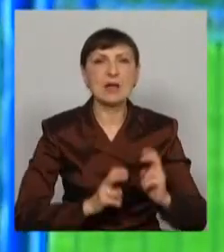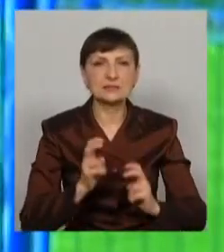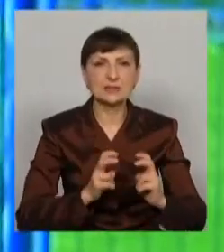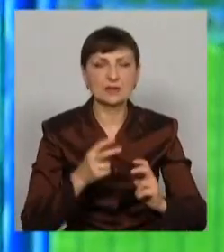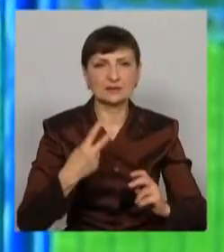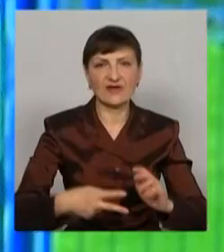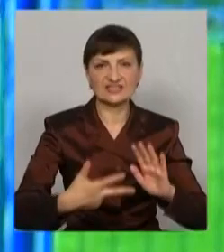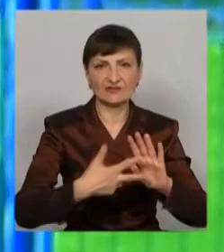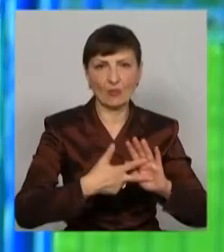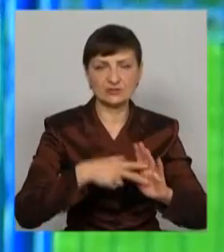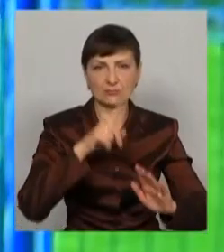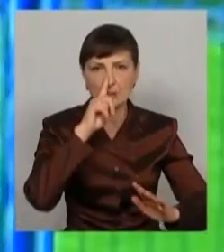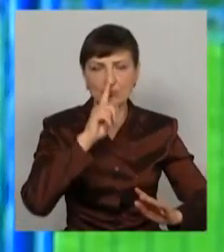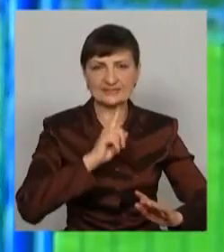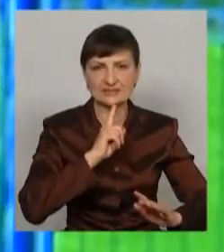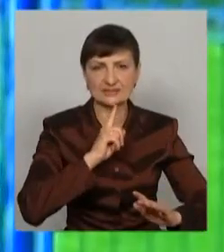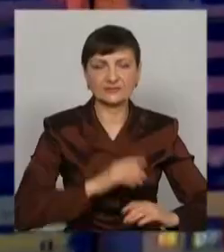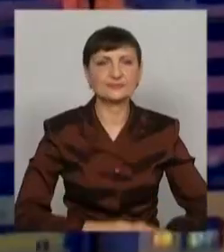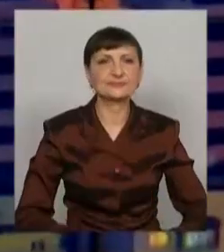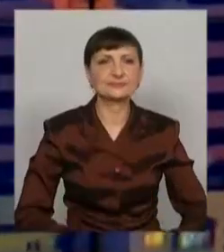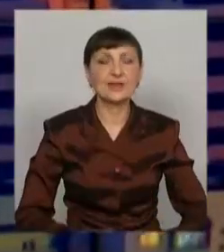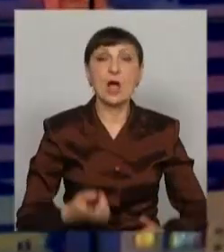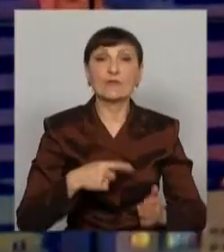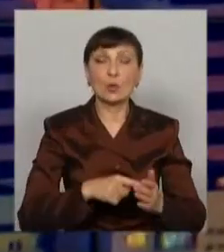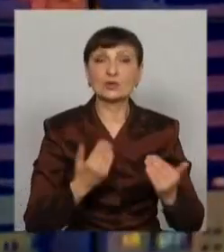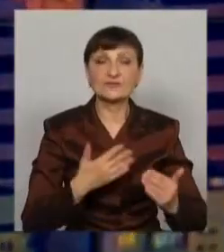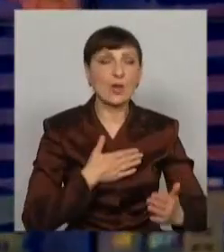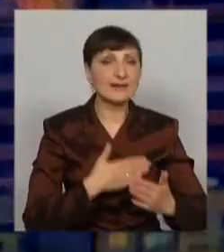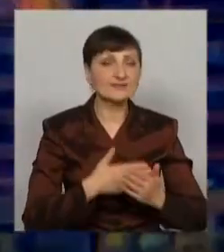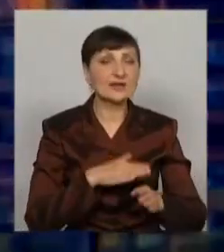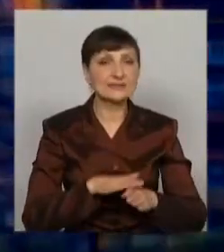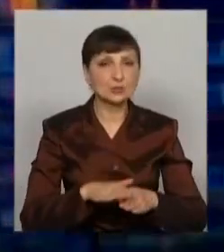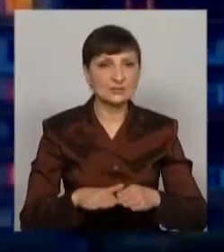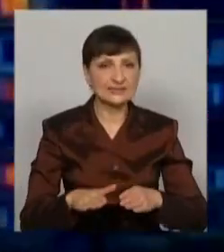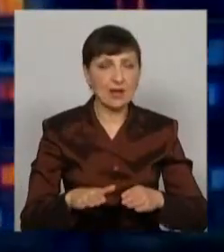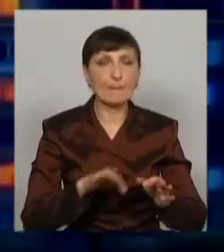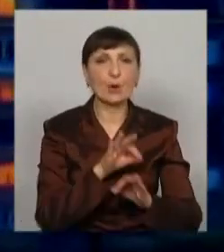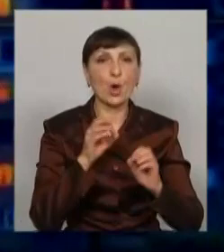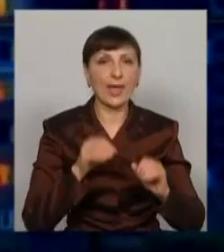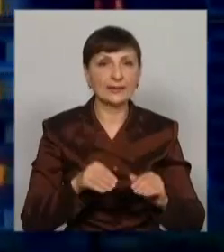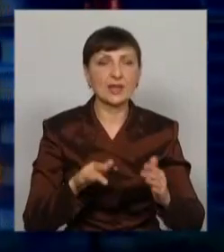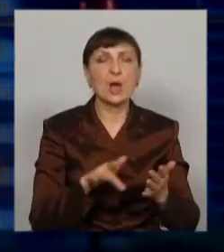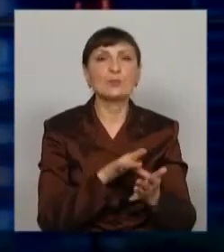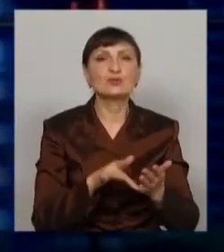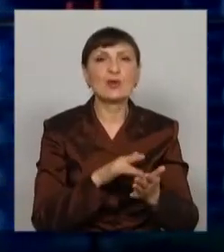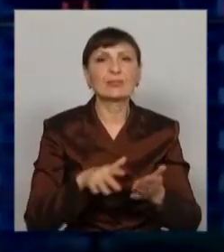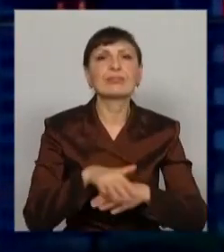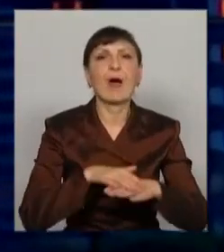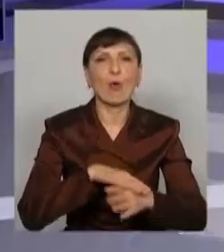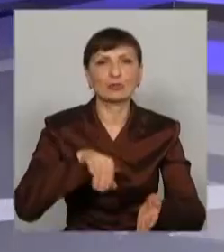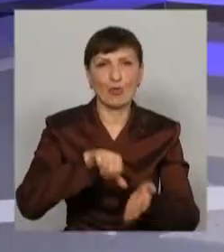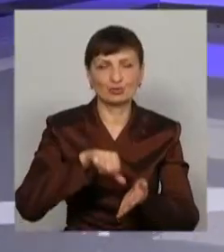28 месяцев. А в городе сегодня активно реализуется проект «Бюджет народного участия».